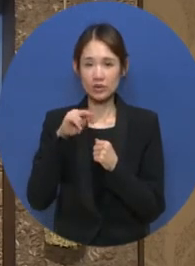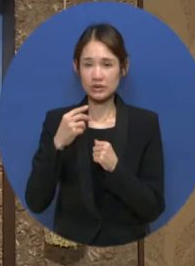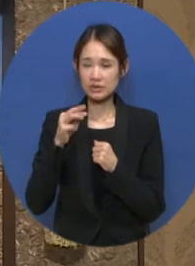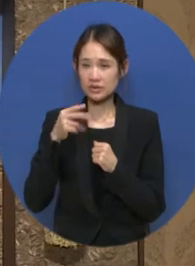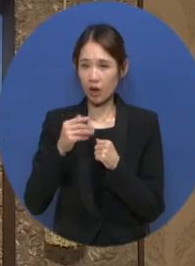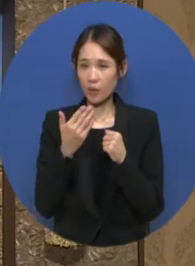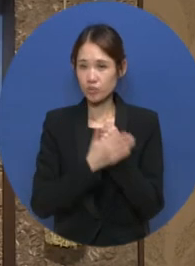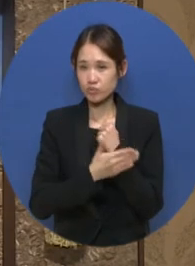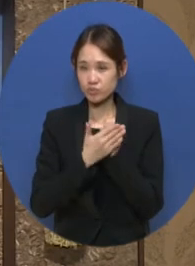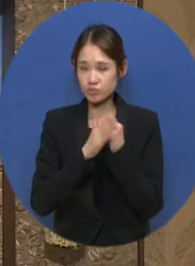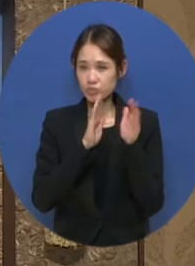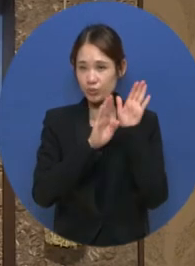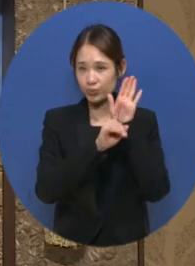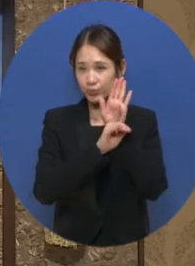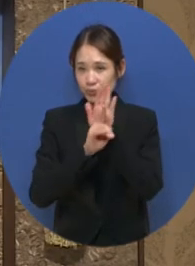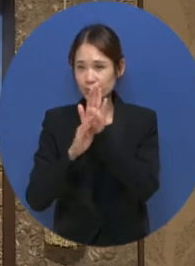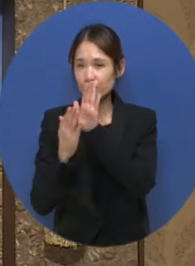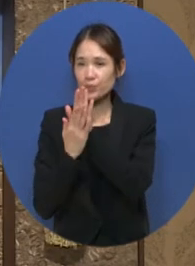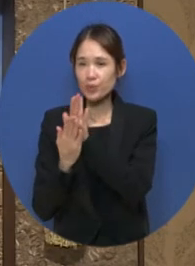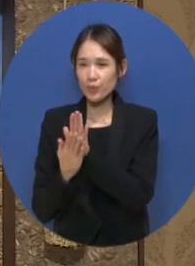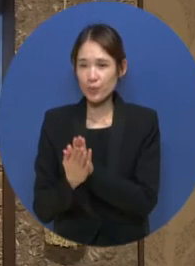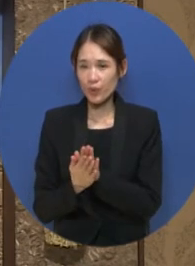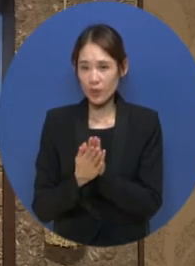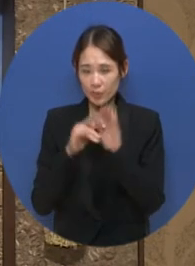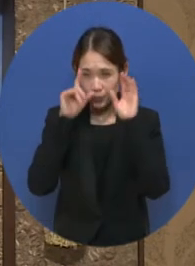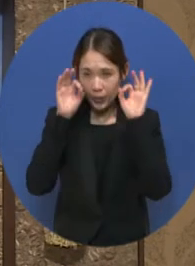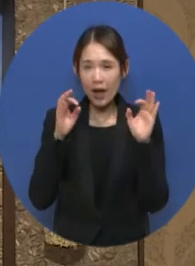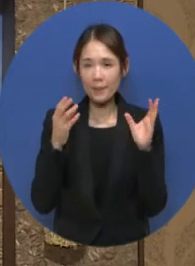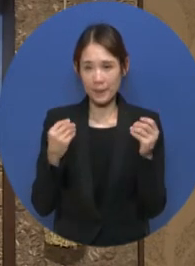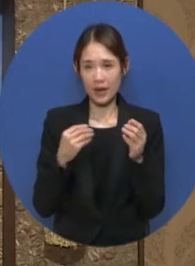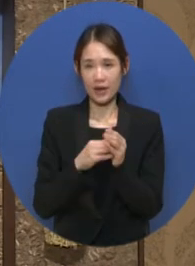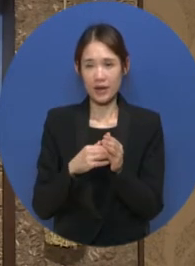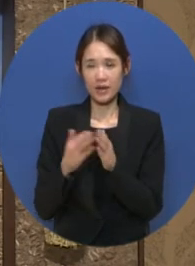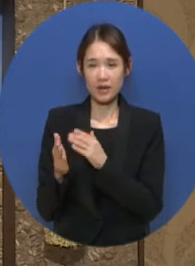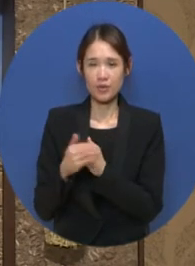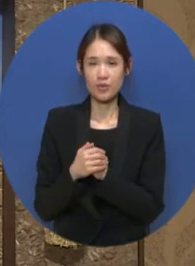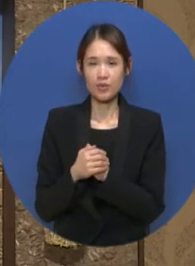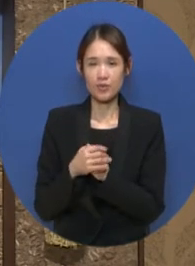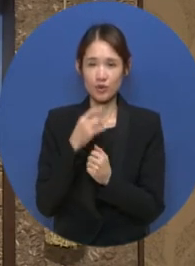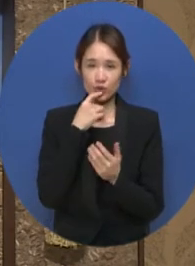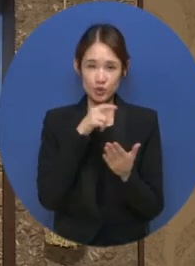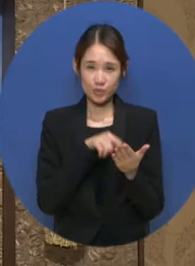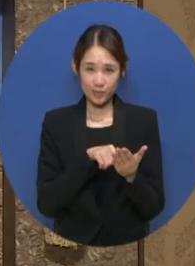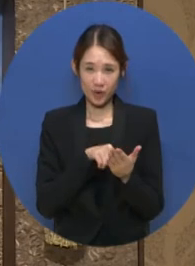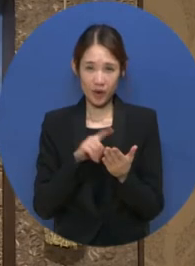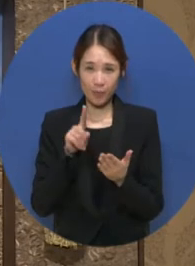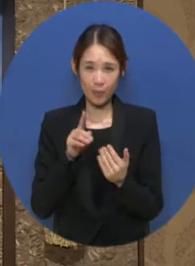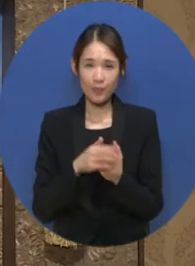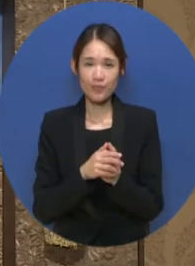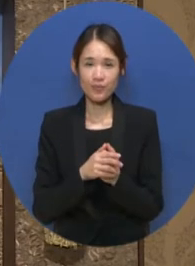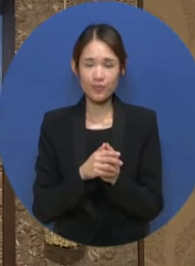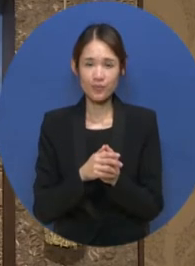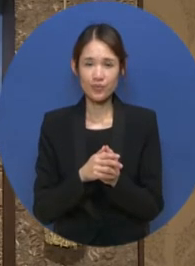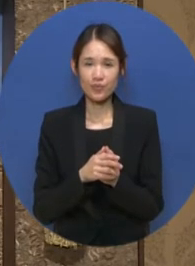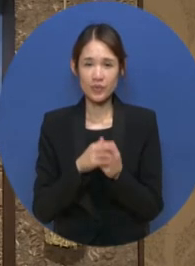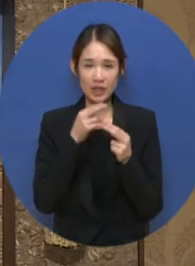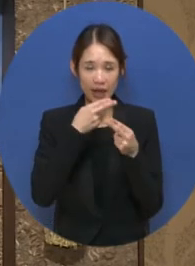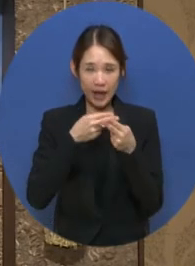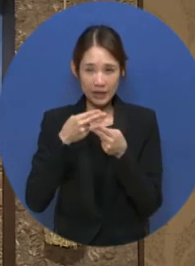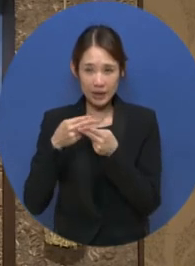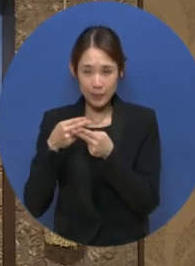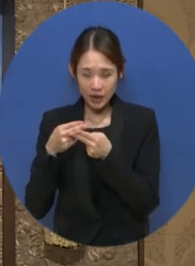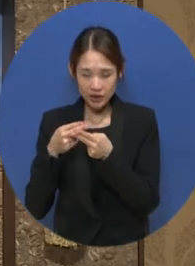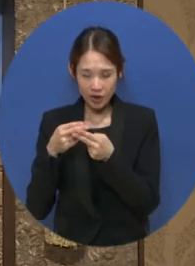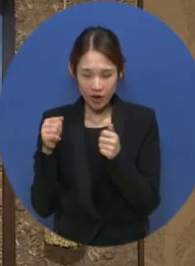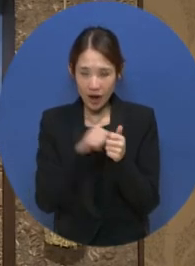있는 것들을 봤었고 요 사실은 이제 그거 말고도 조금 더 쉬운 형태의 버전의 애니메이션 어 이제